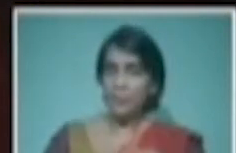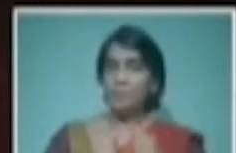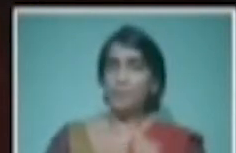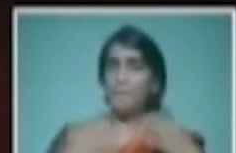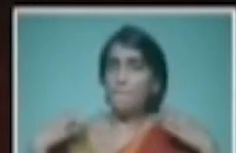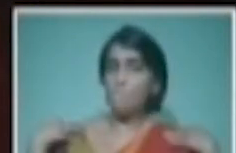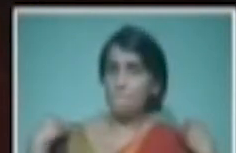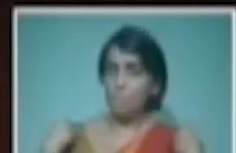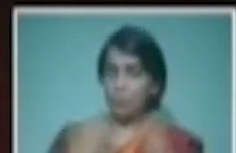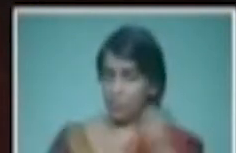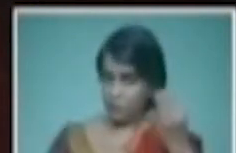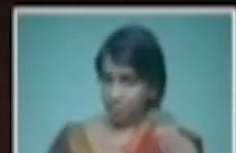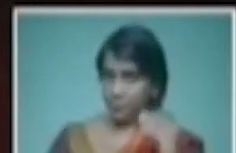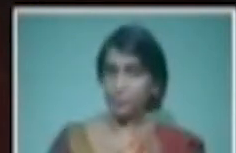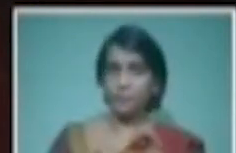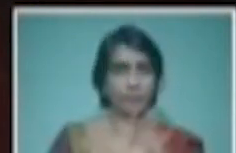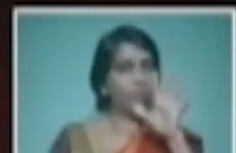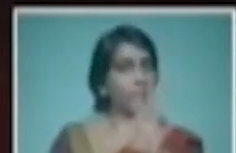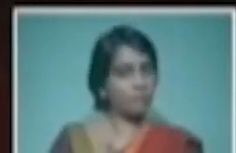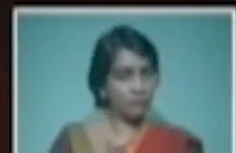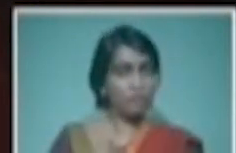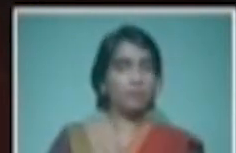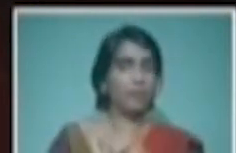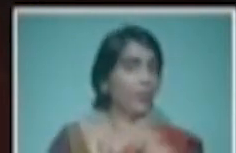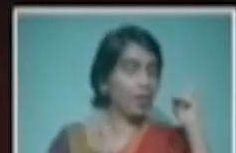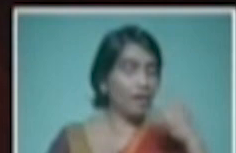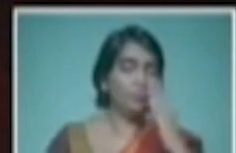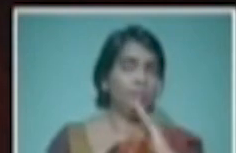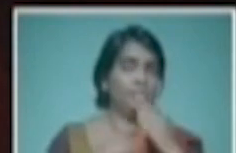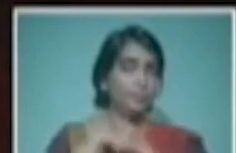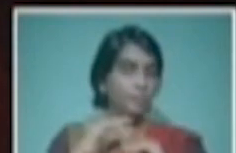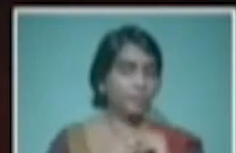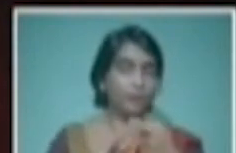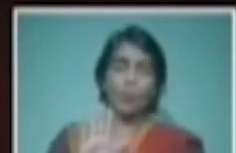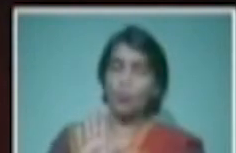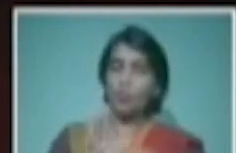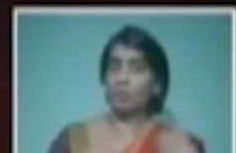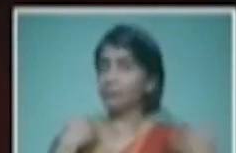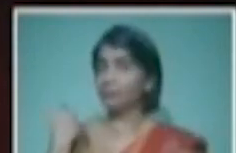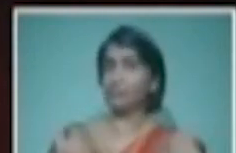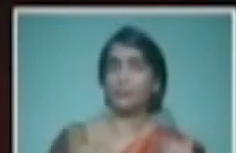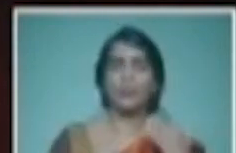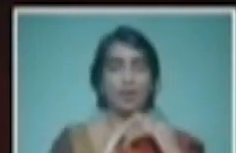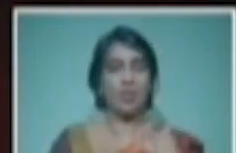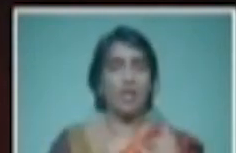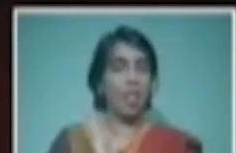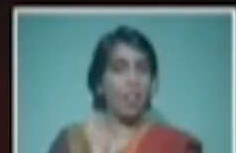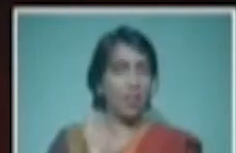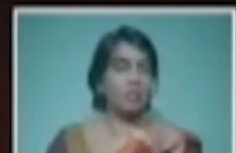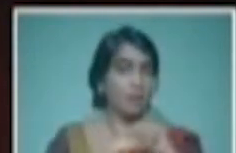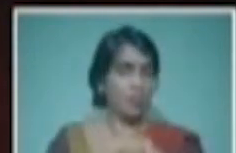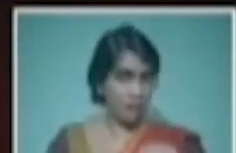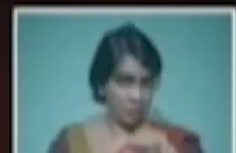පහසුකම් සැපීමට පිහිටුවා ඇති ජාතික ශිල්ප සභාව, ජාතික මෝස්තර මධ්‍යස්ථානය, ලක්සල යන